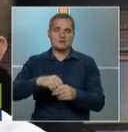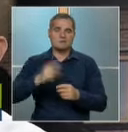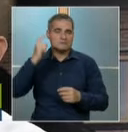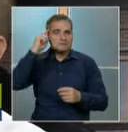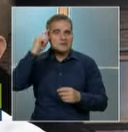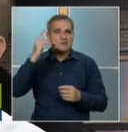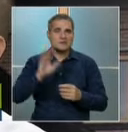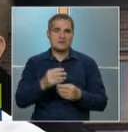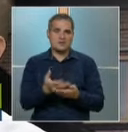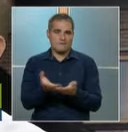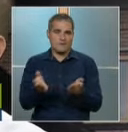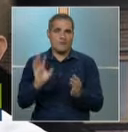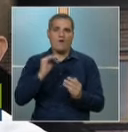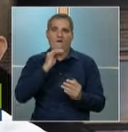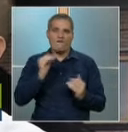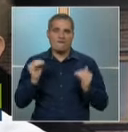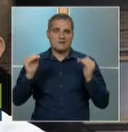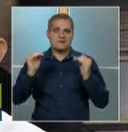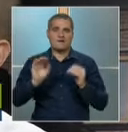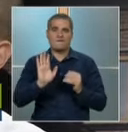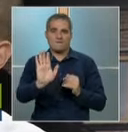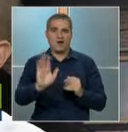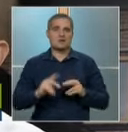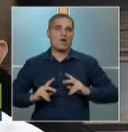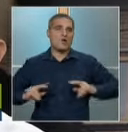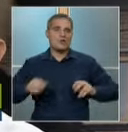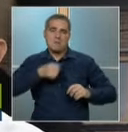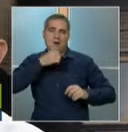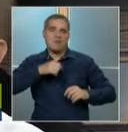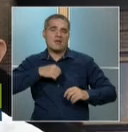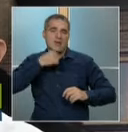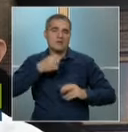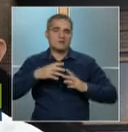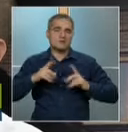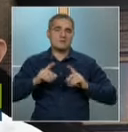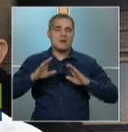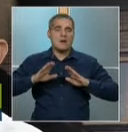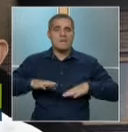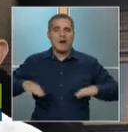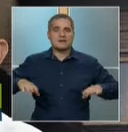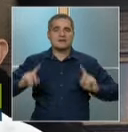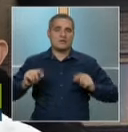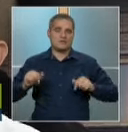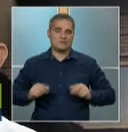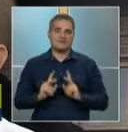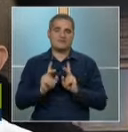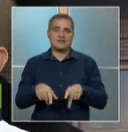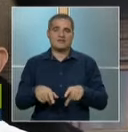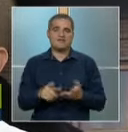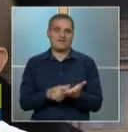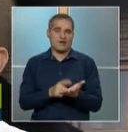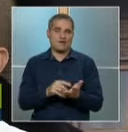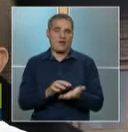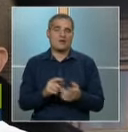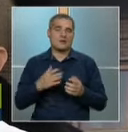че вие, по-възрастните ваши родители, баби и дядовци и така малките деца, които тепърва навлизат в